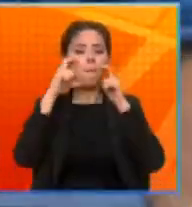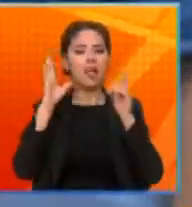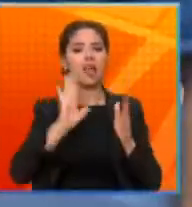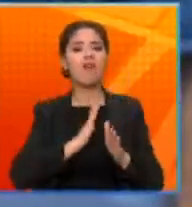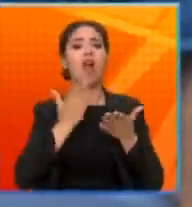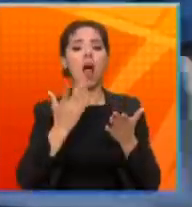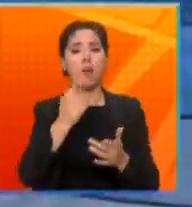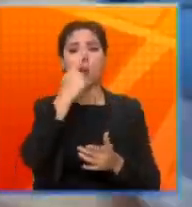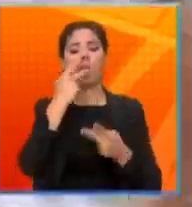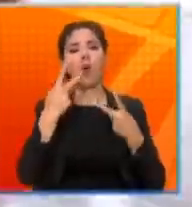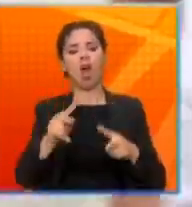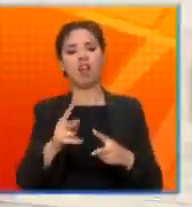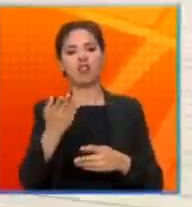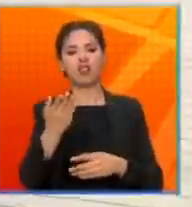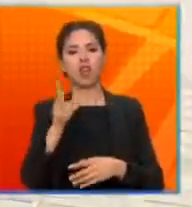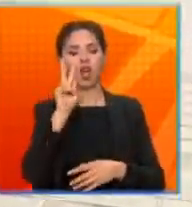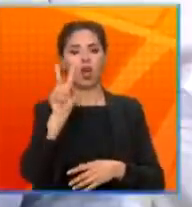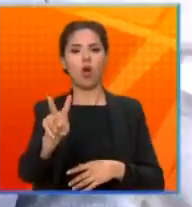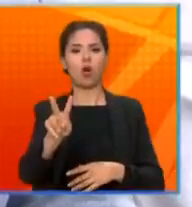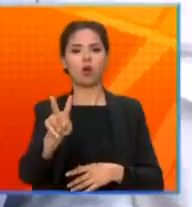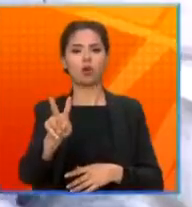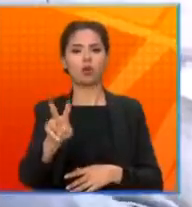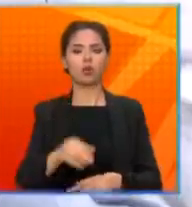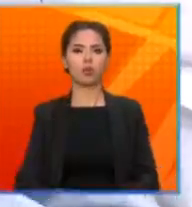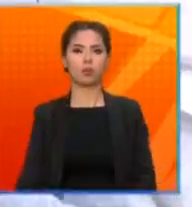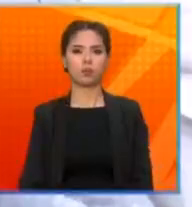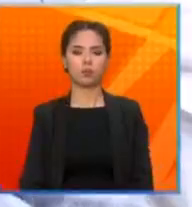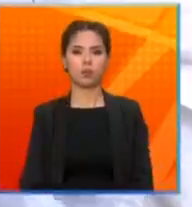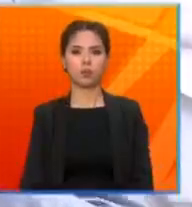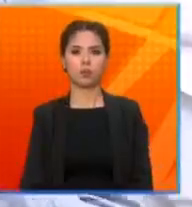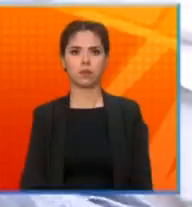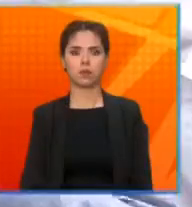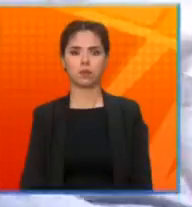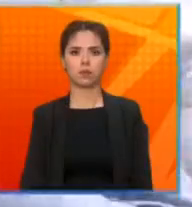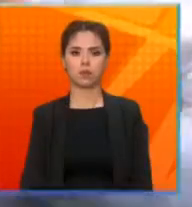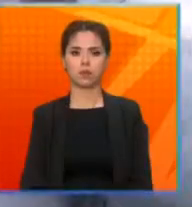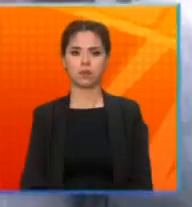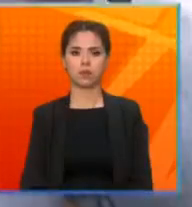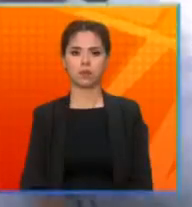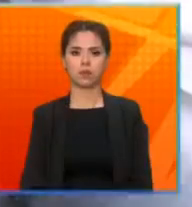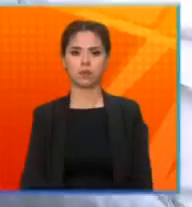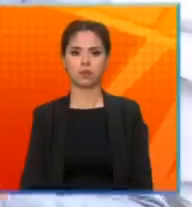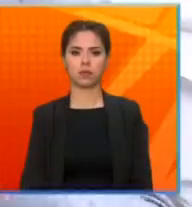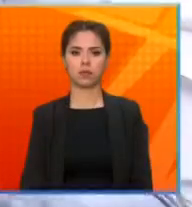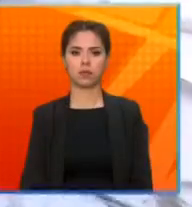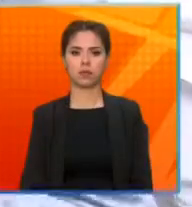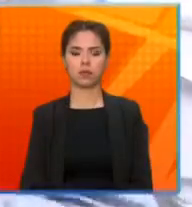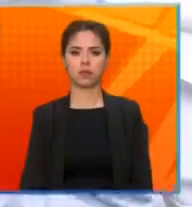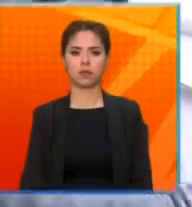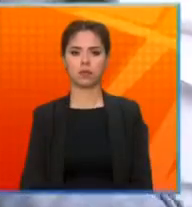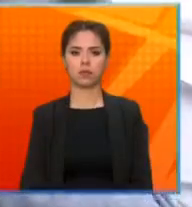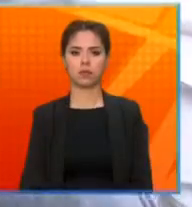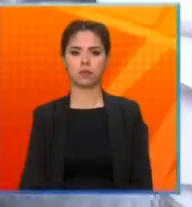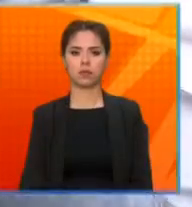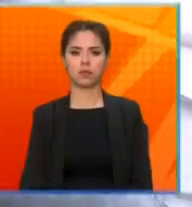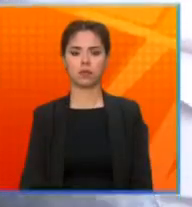var ama bunlar açık Şimdi Efendim bitter şu maske takımı değil mi maske Efendim taktım ve başka